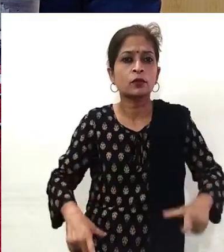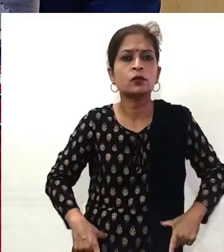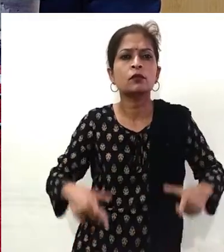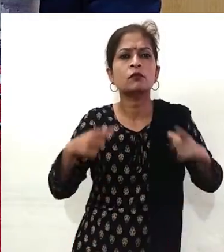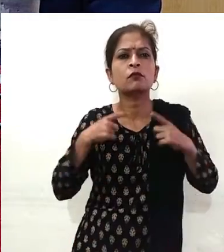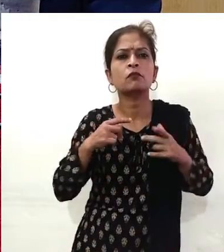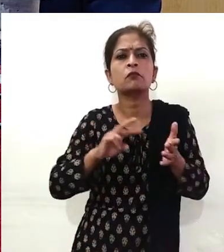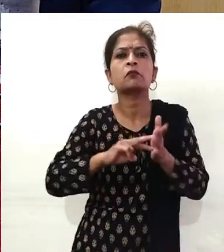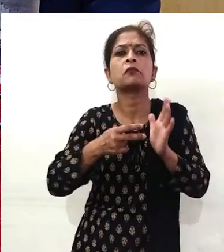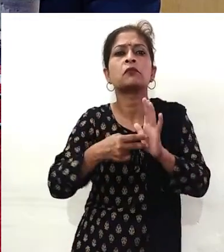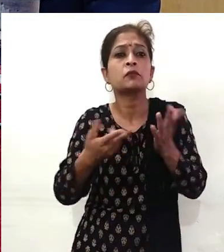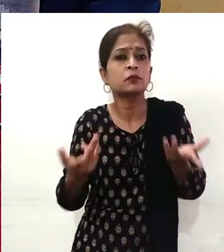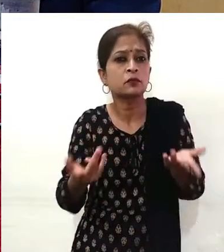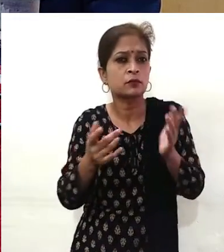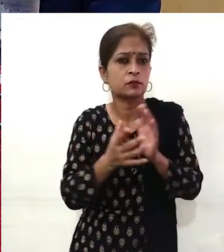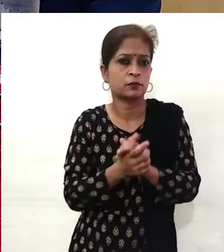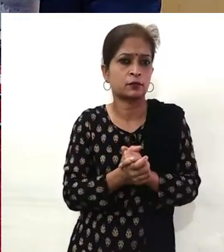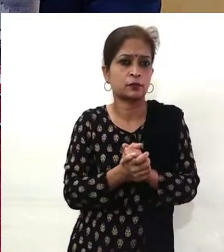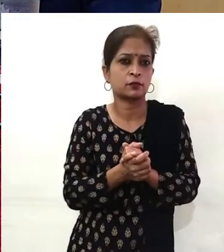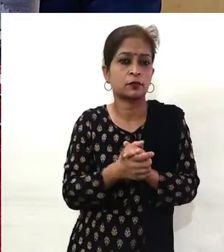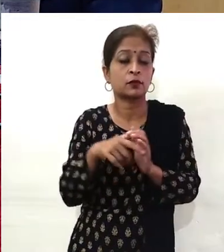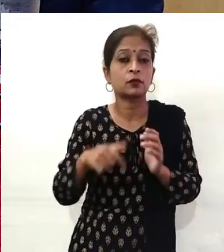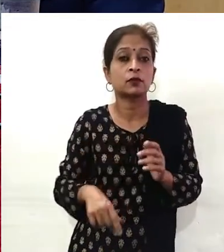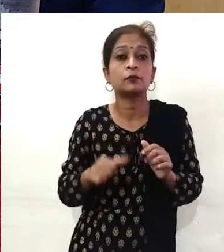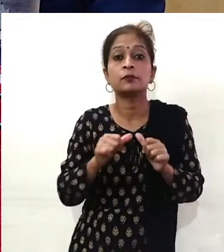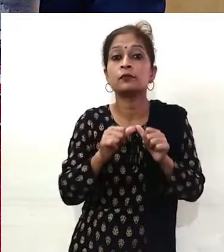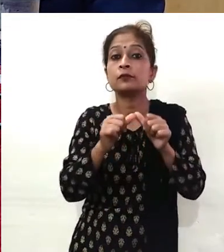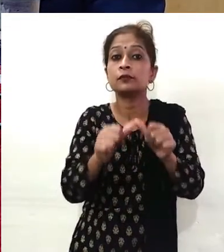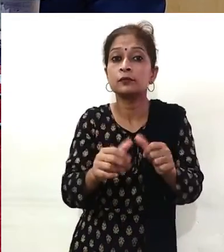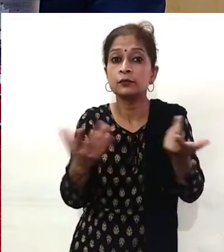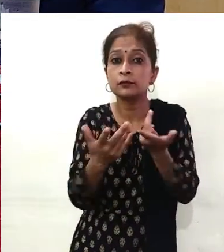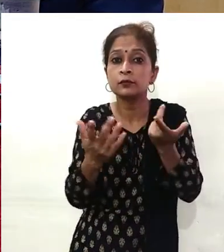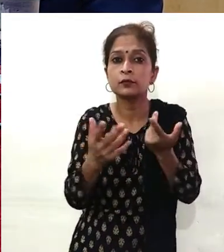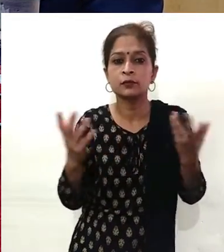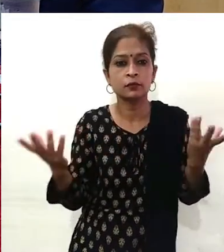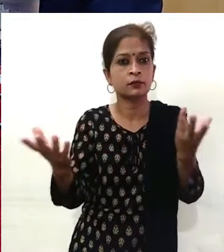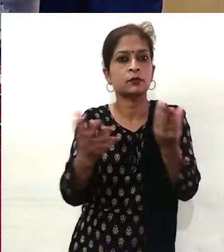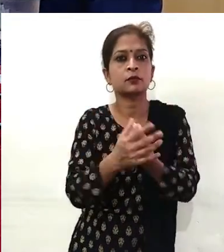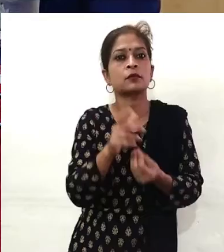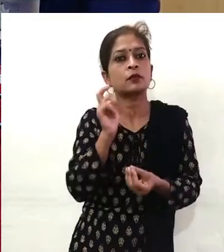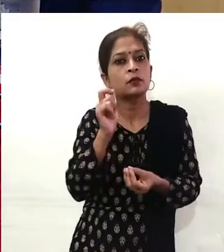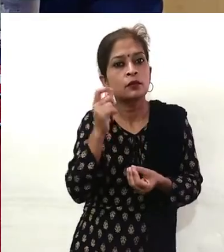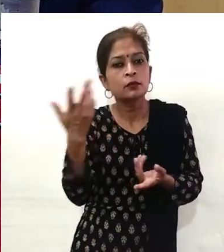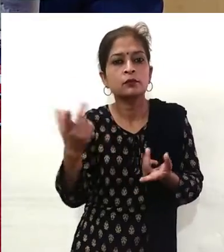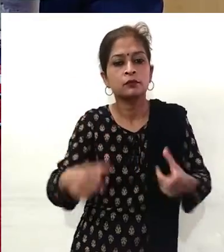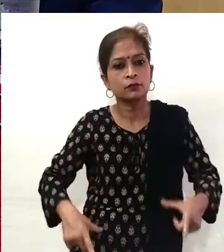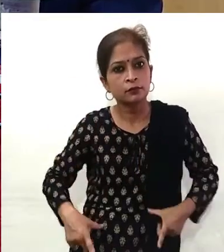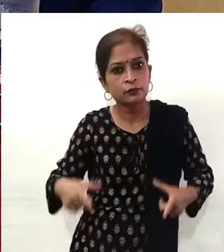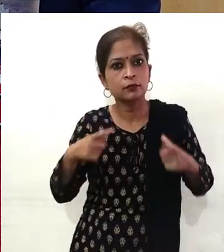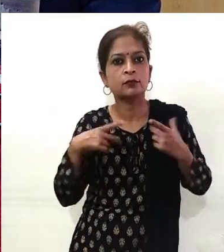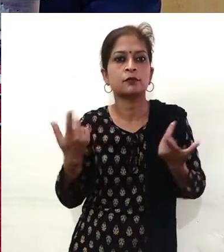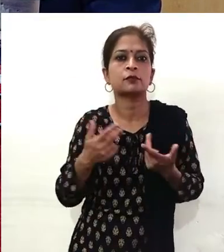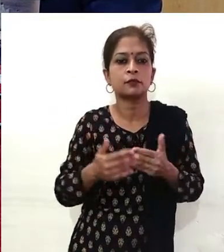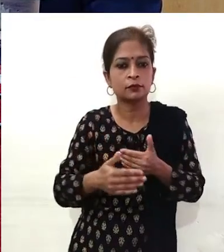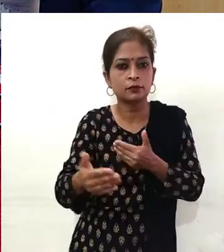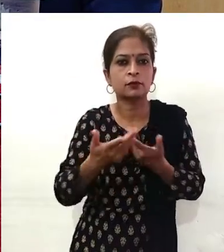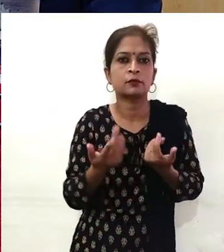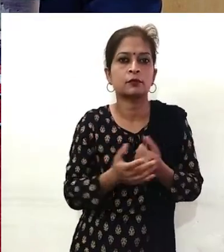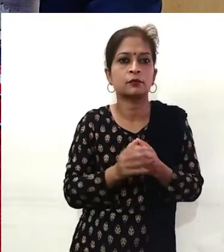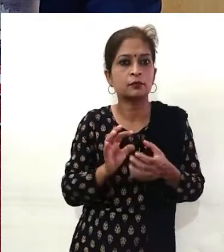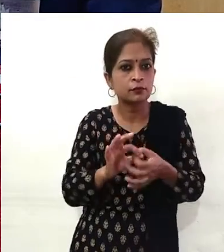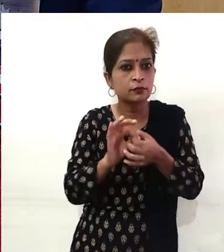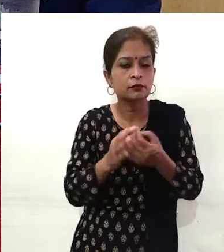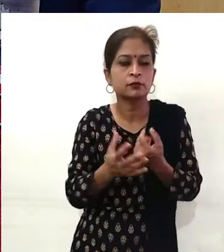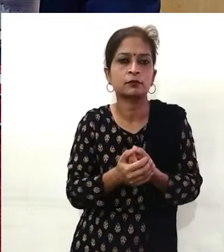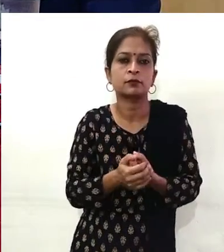का अर्थ क्या है जी। और जवाब ये आता है कि हमारे कर्म ही हमारे जीवन बनाते हैं। बिल्कुल।